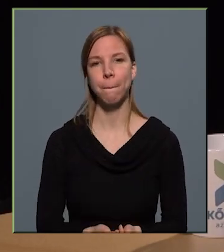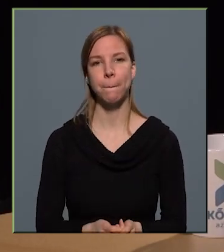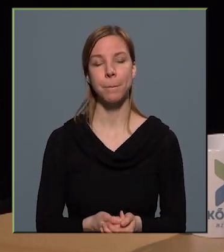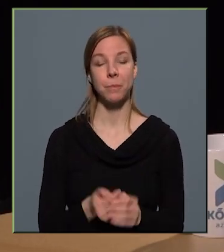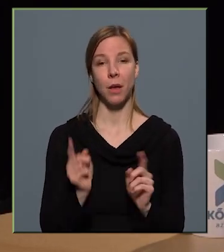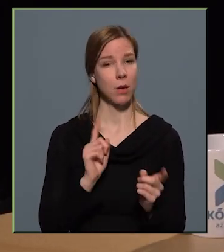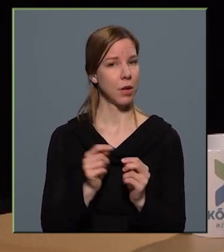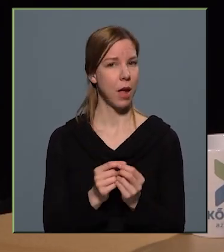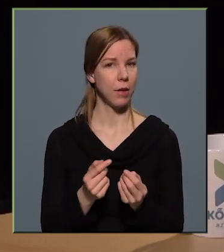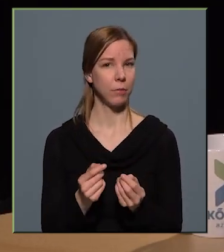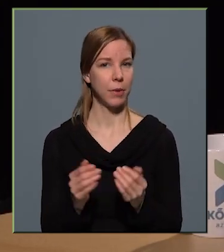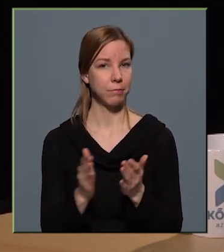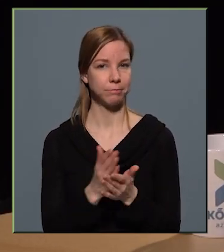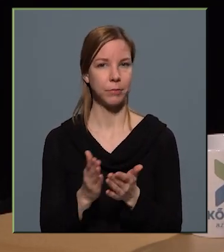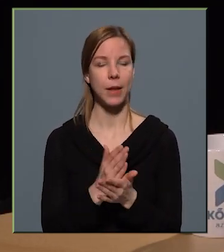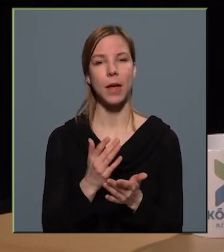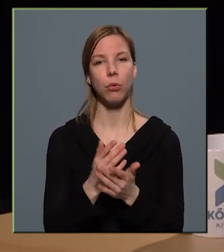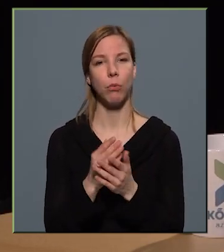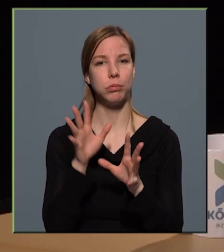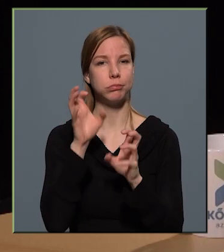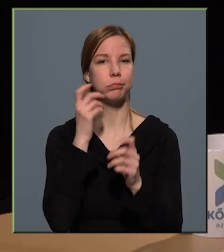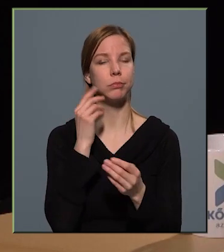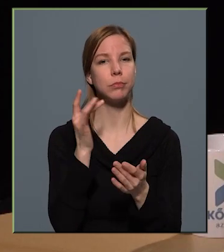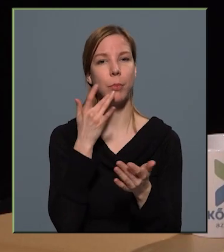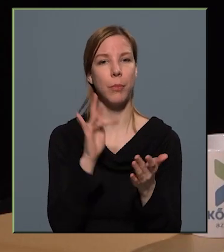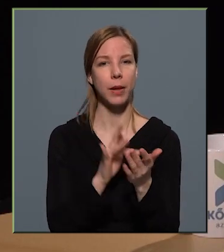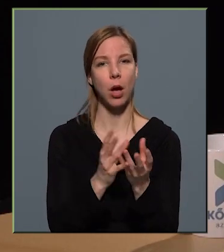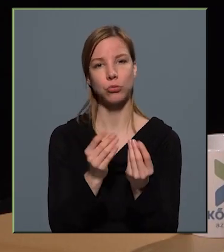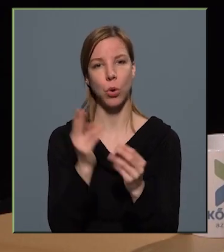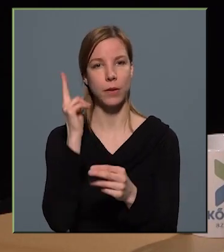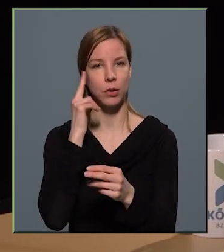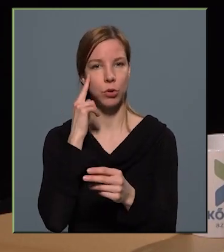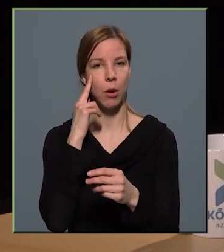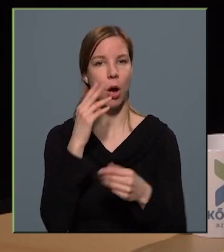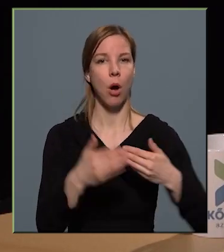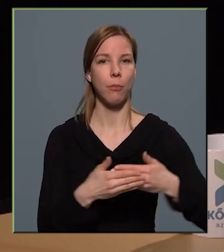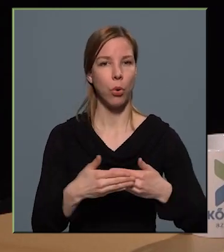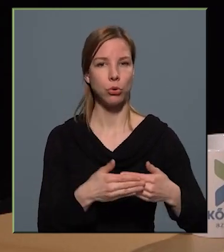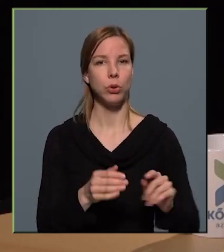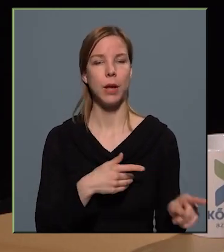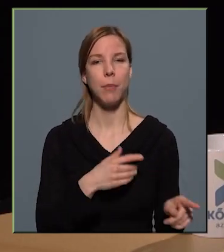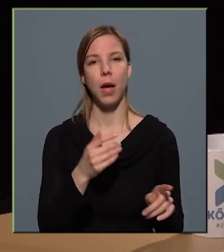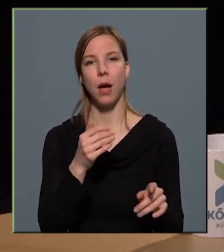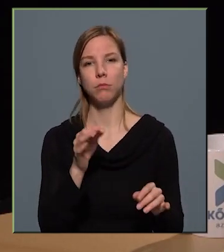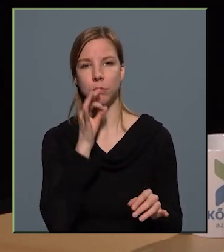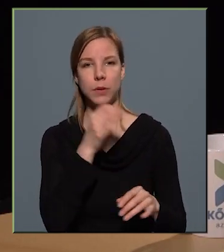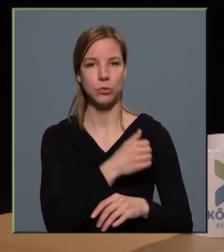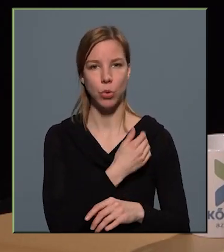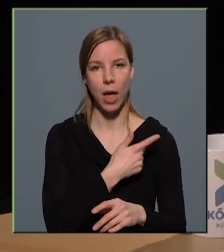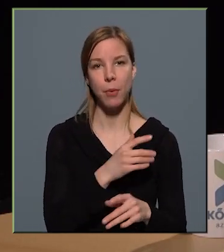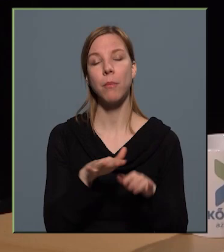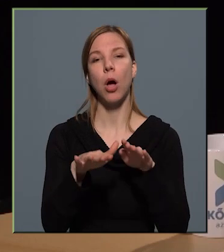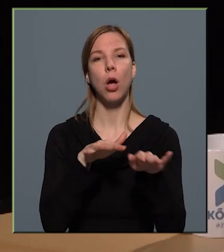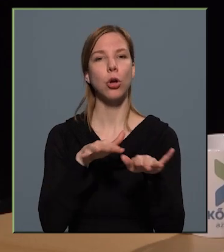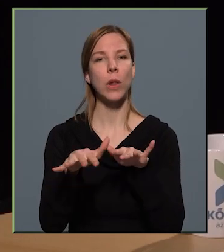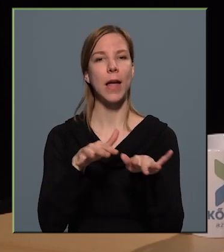talán ugye a legkézenfekvőbb is sokak által ismert a bölcsődékben, iskolákban ugye a közlekedés